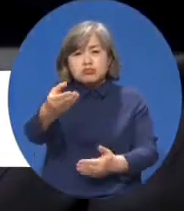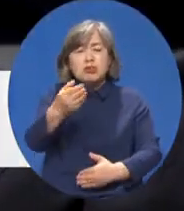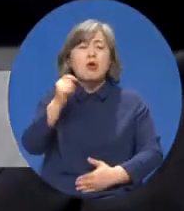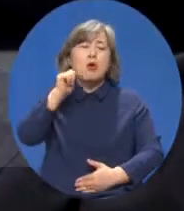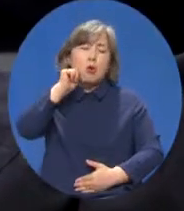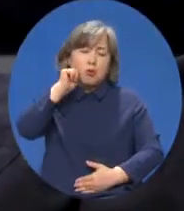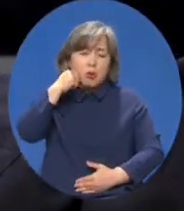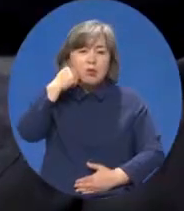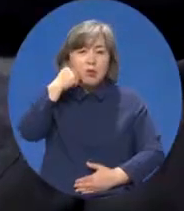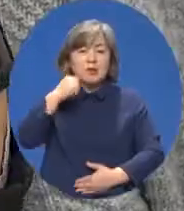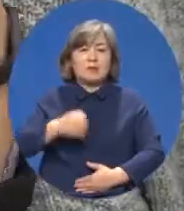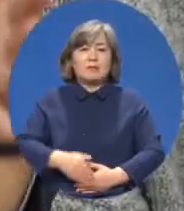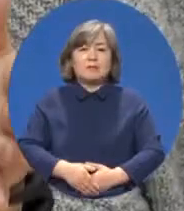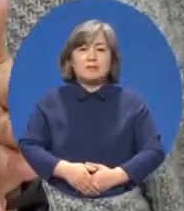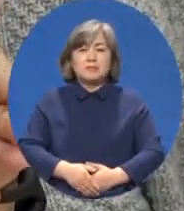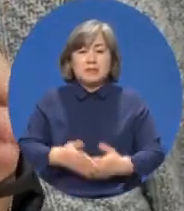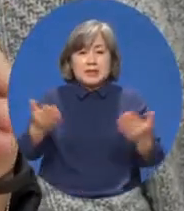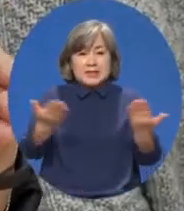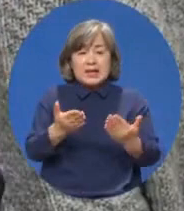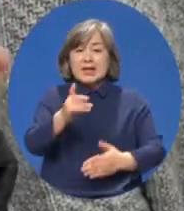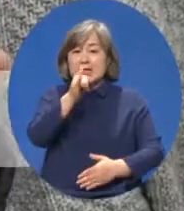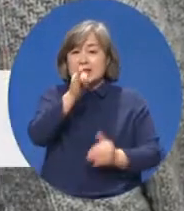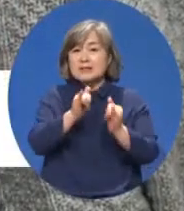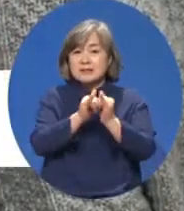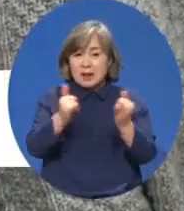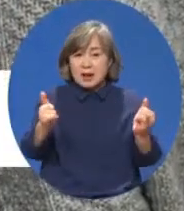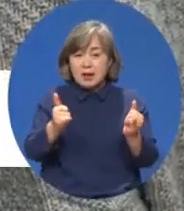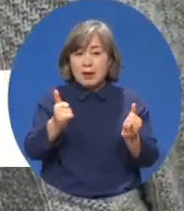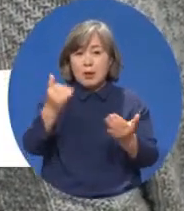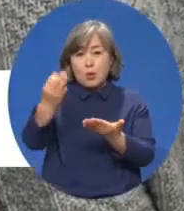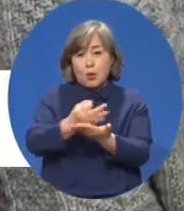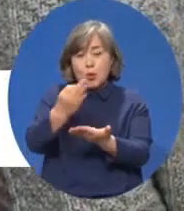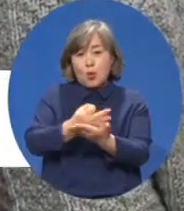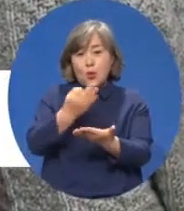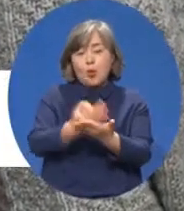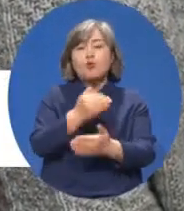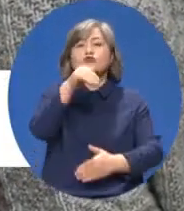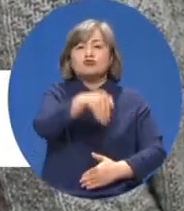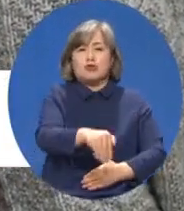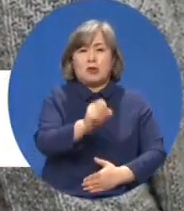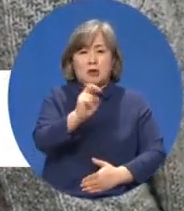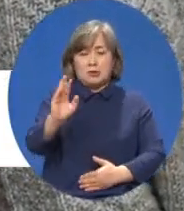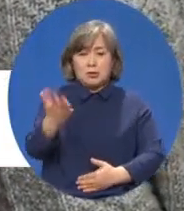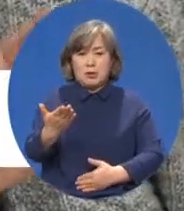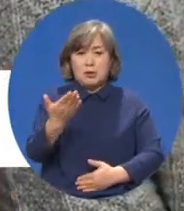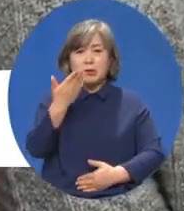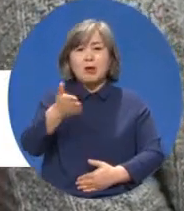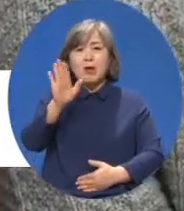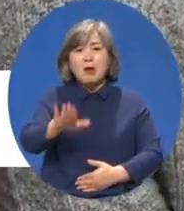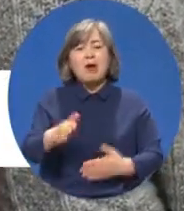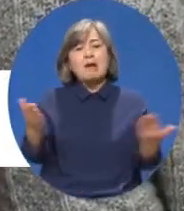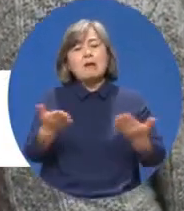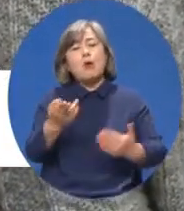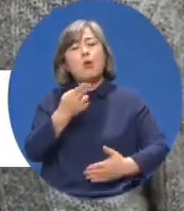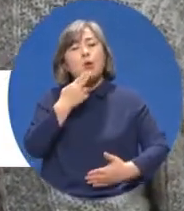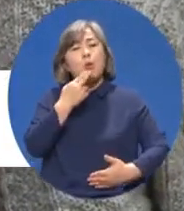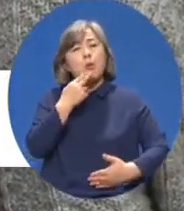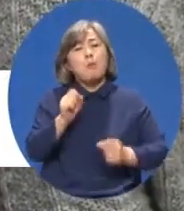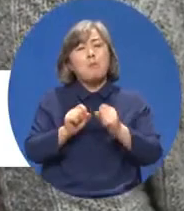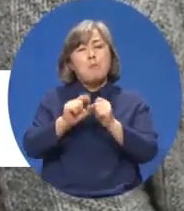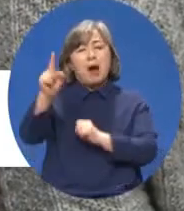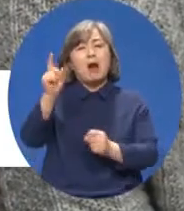않기 때문입니다. 직장이 있으신 분이 그 소득이 줄으셔야 되는데 이제 아예 일을 안 하고 계신 분들이